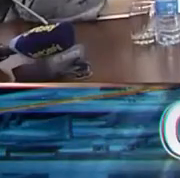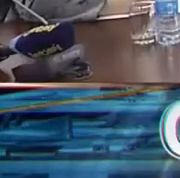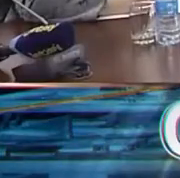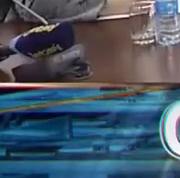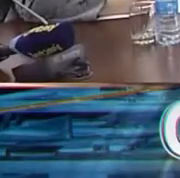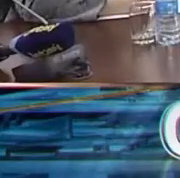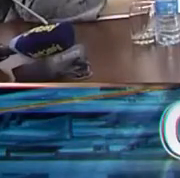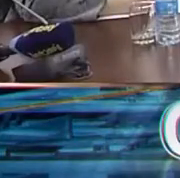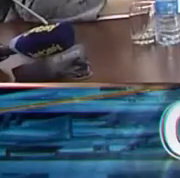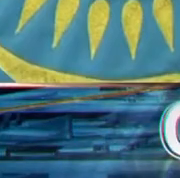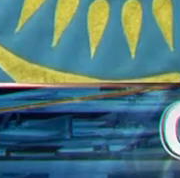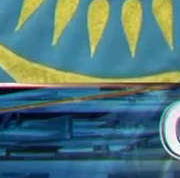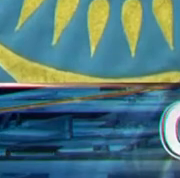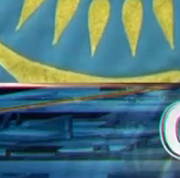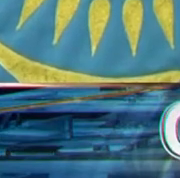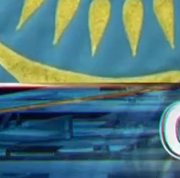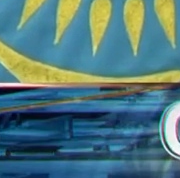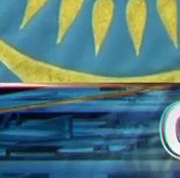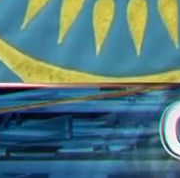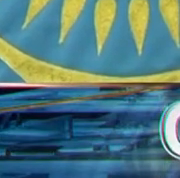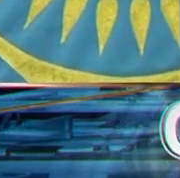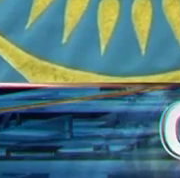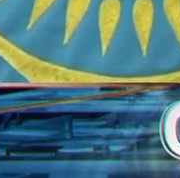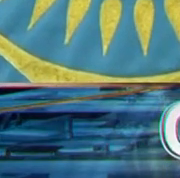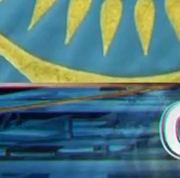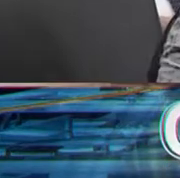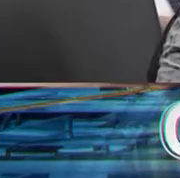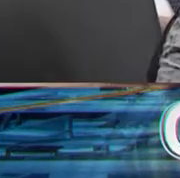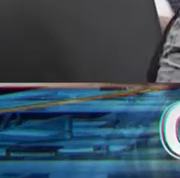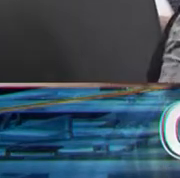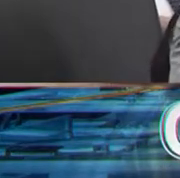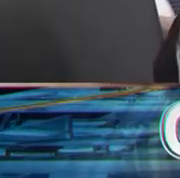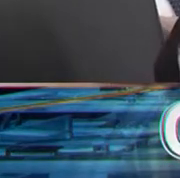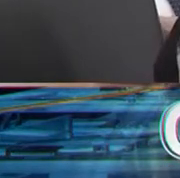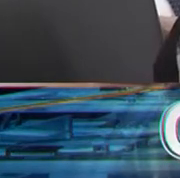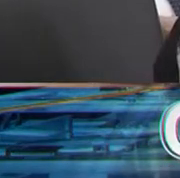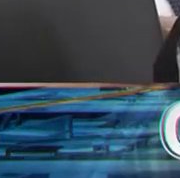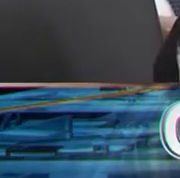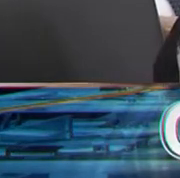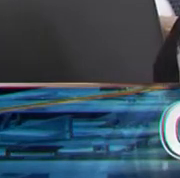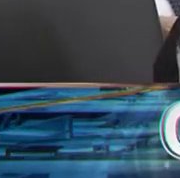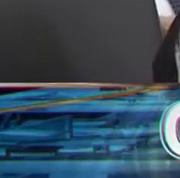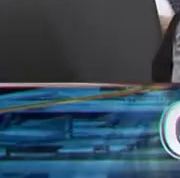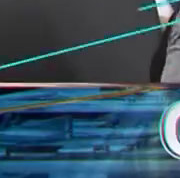шанс почти 700 бывших заключенных прошлом году трудоустроено в области работа в этом направлении продолжается